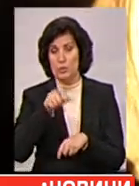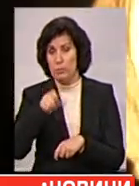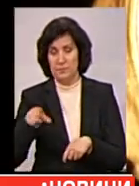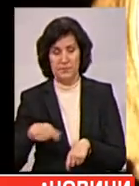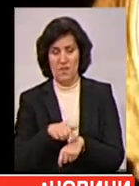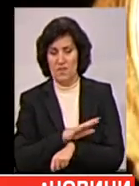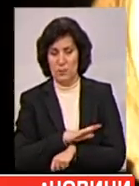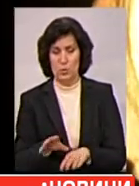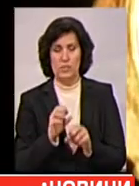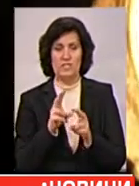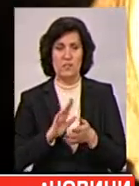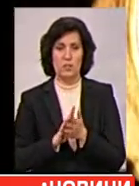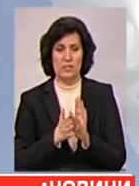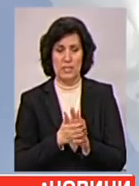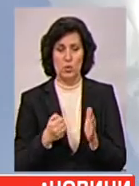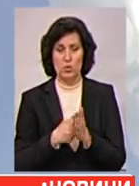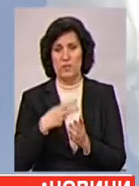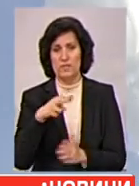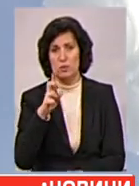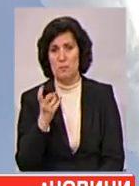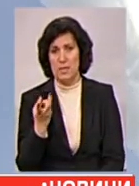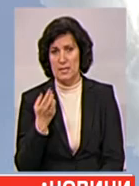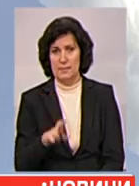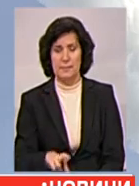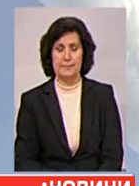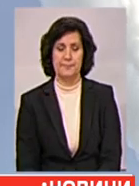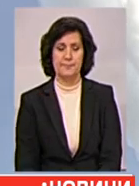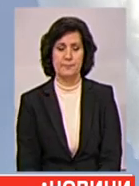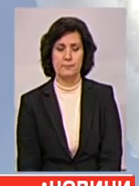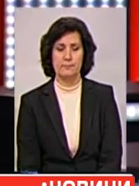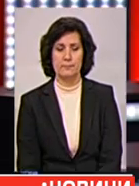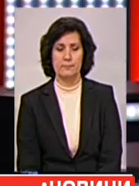надзвичайного стану в енергетиці принаймні до 20 березня. Вікторія Рощина, новини на Першому.